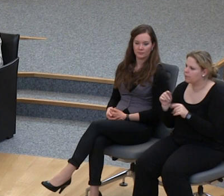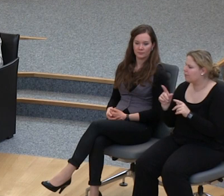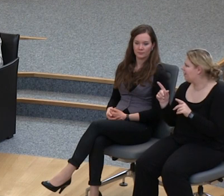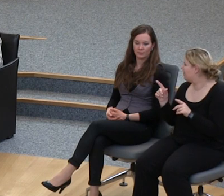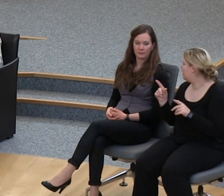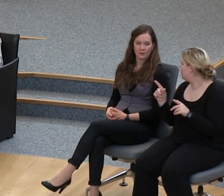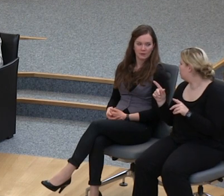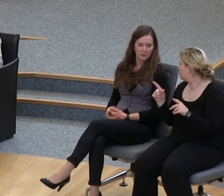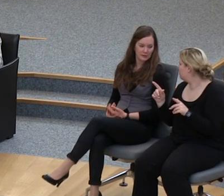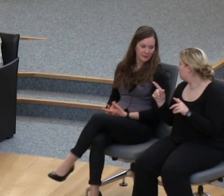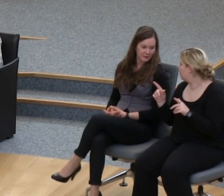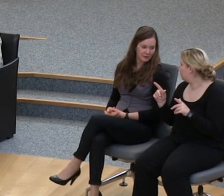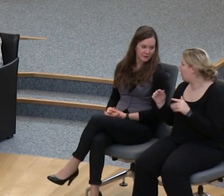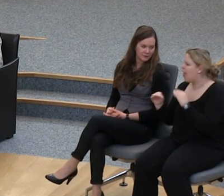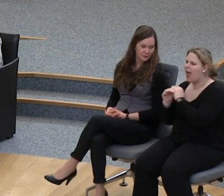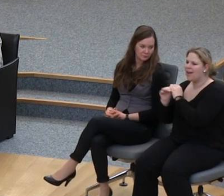werden sollen.